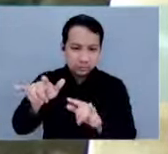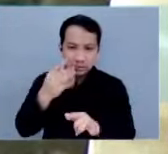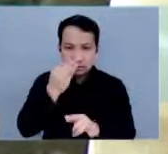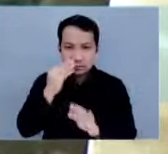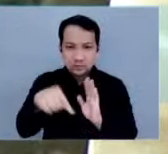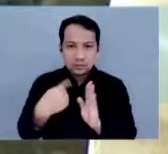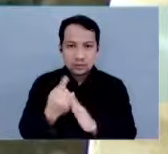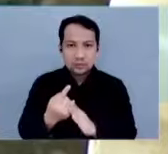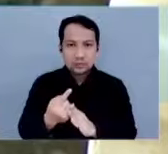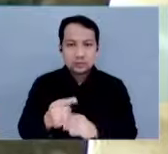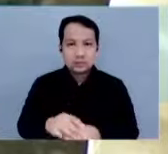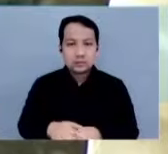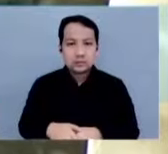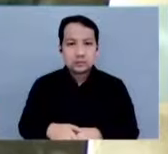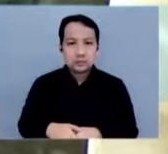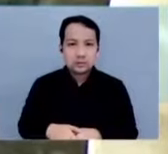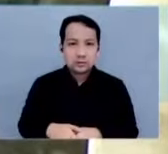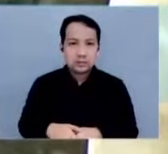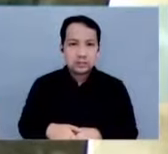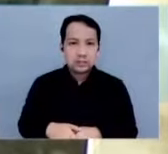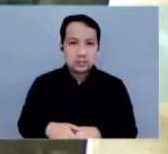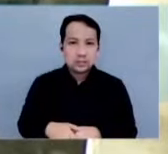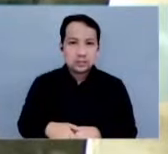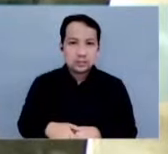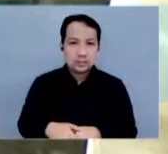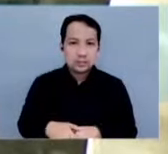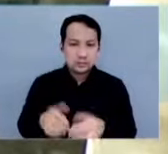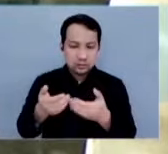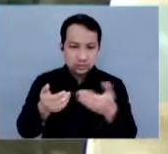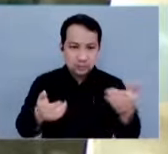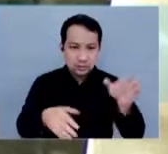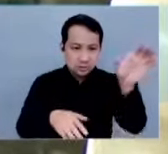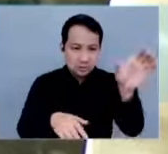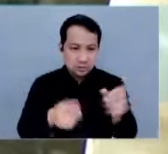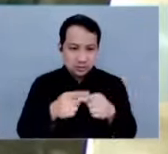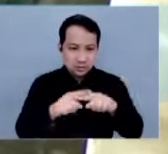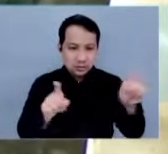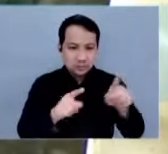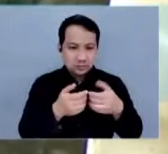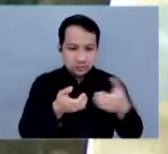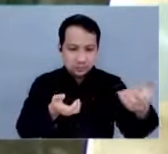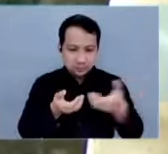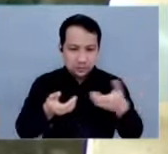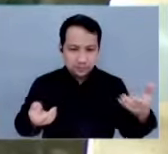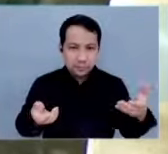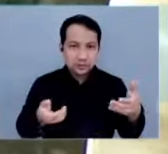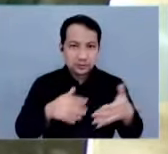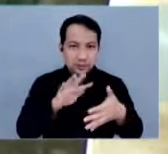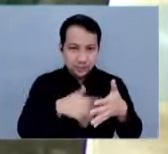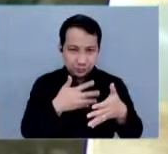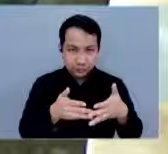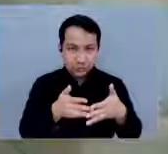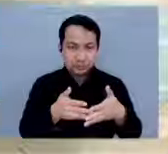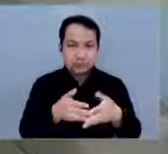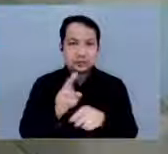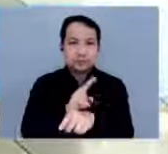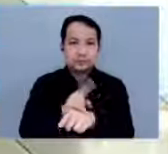yan, medyo nakahiwalay yan. Para sa ganon, ma-maximize natin yung usage ng